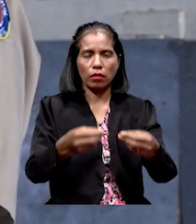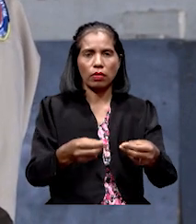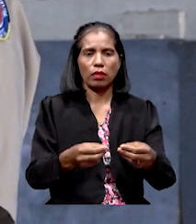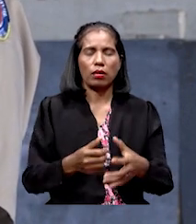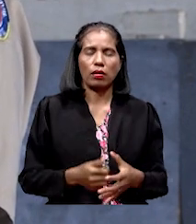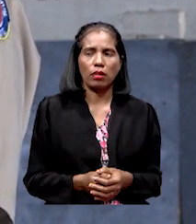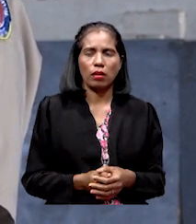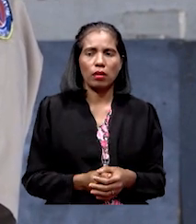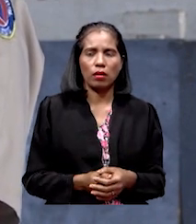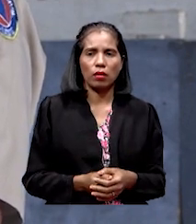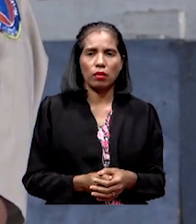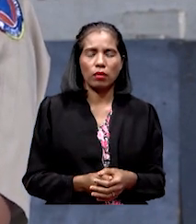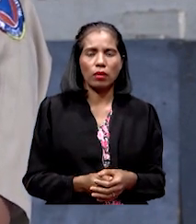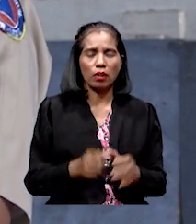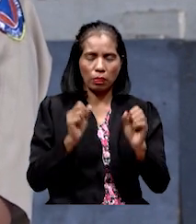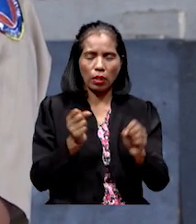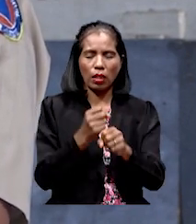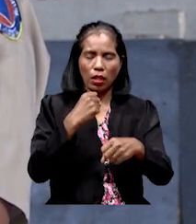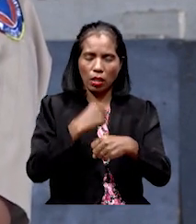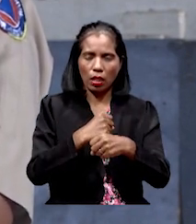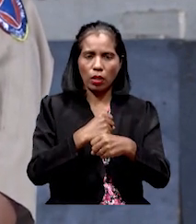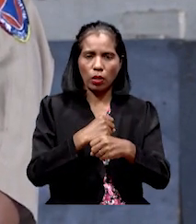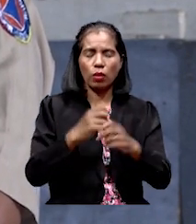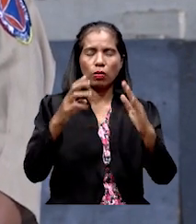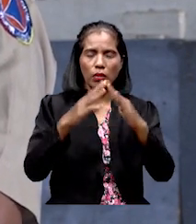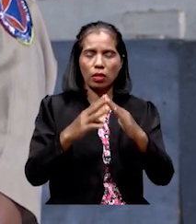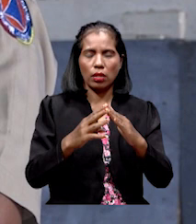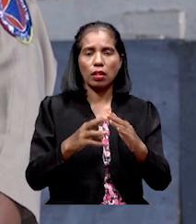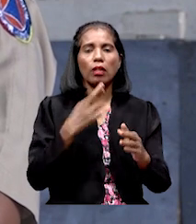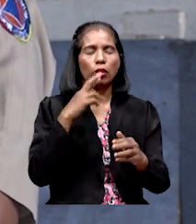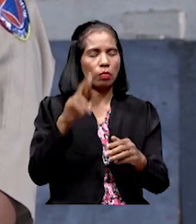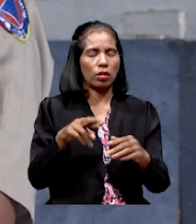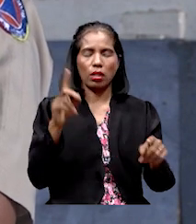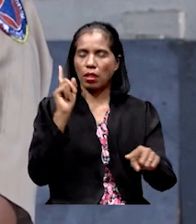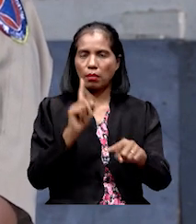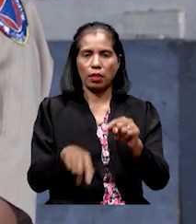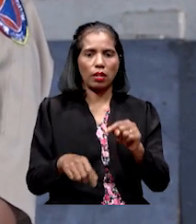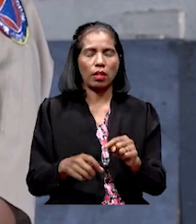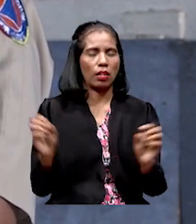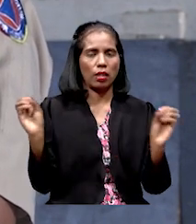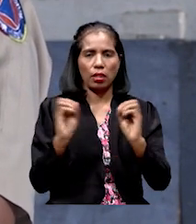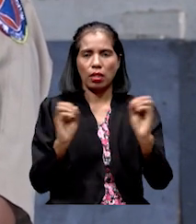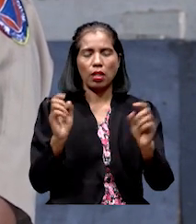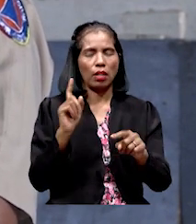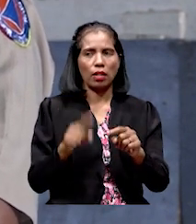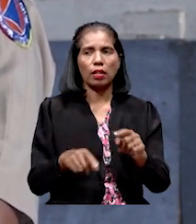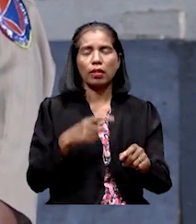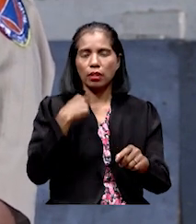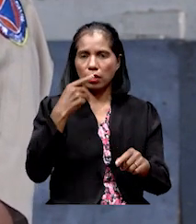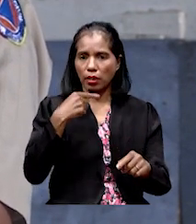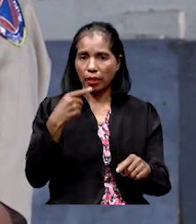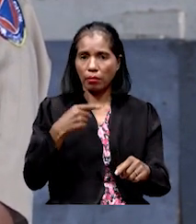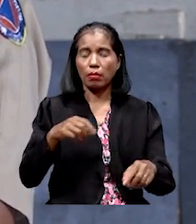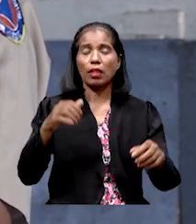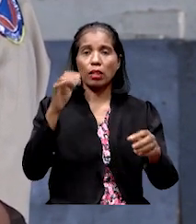tu sacar. De resposta, lá. A Síria também é a área de